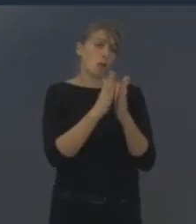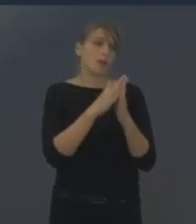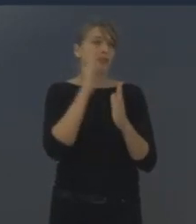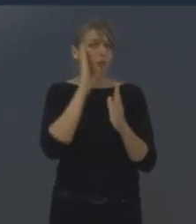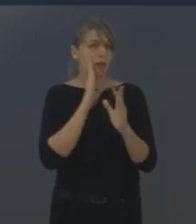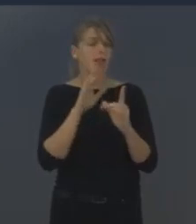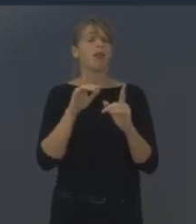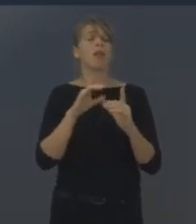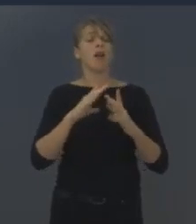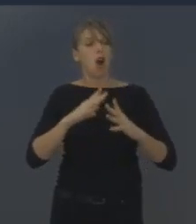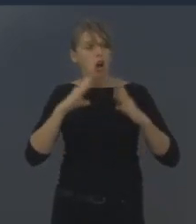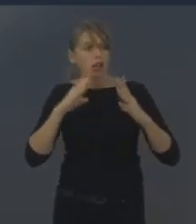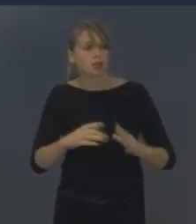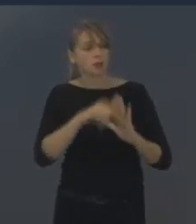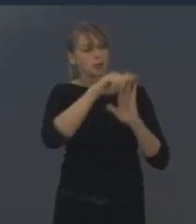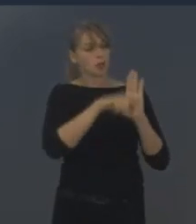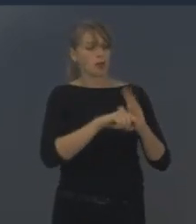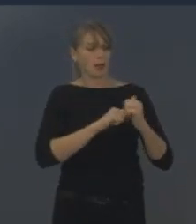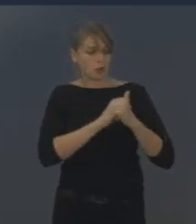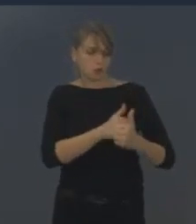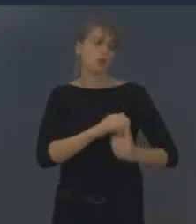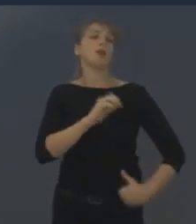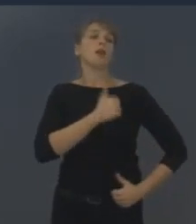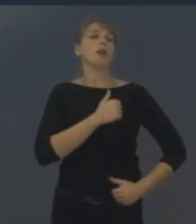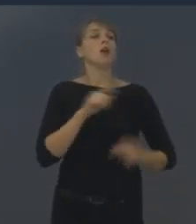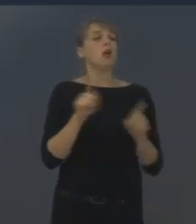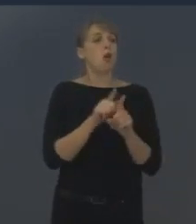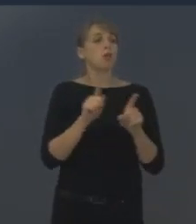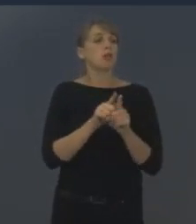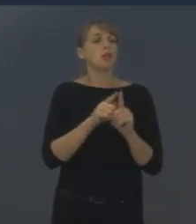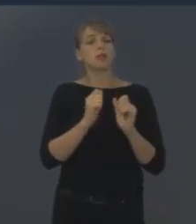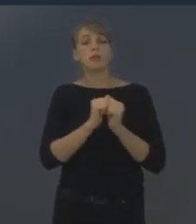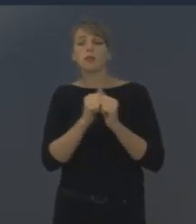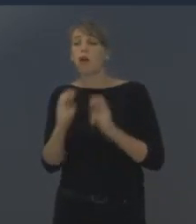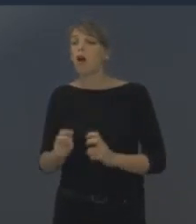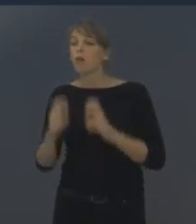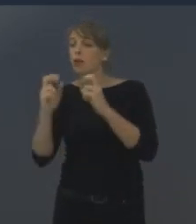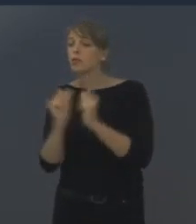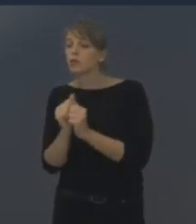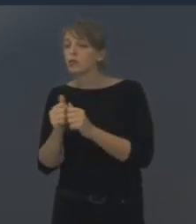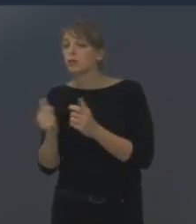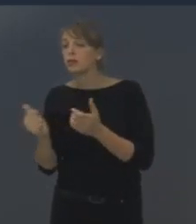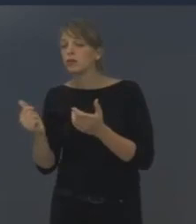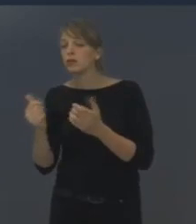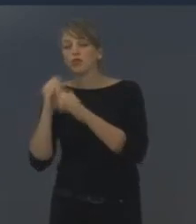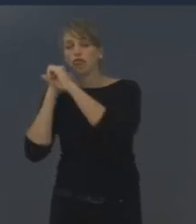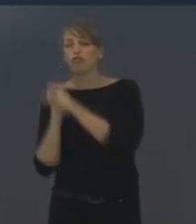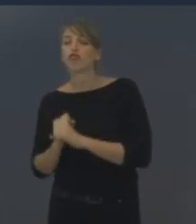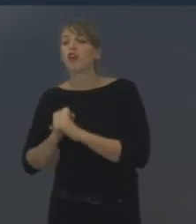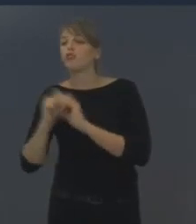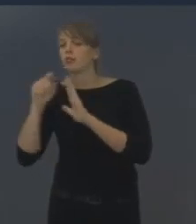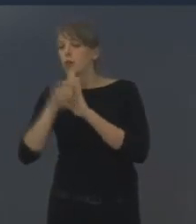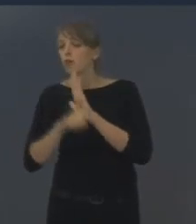respect des engagements statutaires et indexer le montant de ces contributions selon l'évolution des charges statutaires correspondantes.